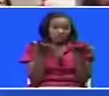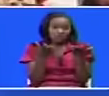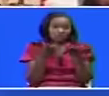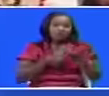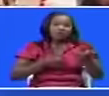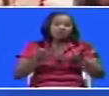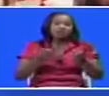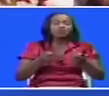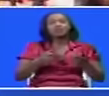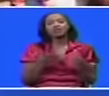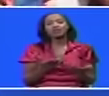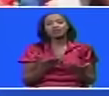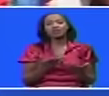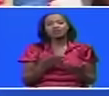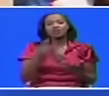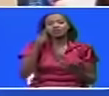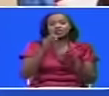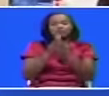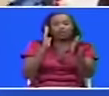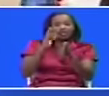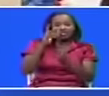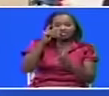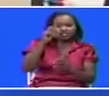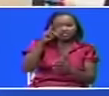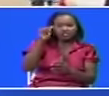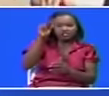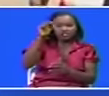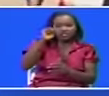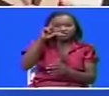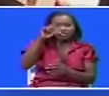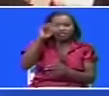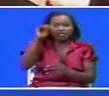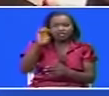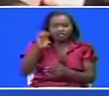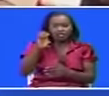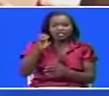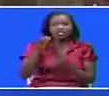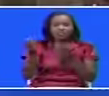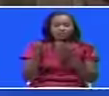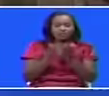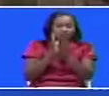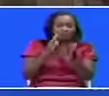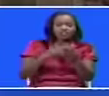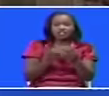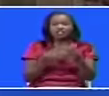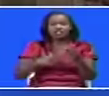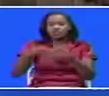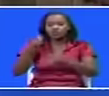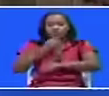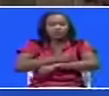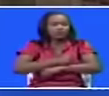ya Transline. Tunaomba tu watushughulikie hata watuletee gari watoto waingie shule waende shuleni. Tulifika